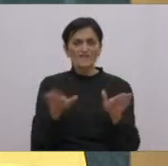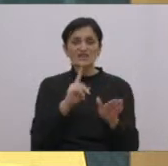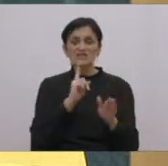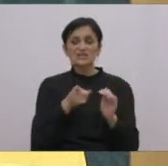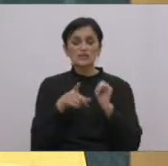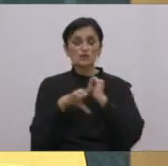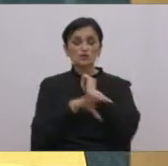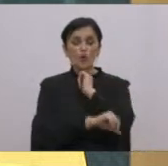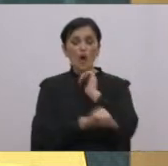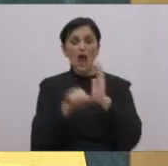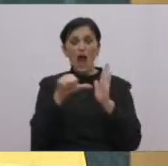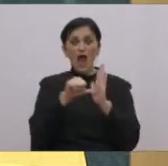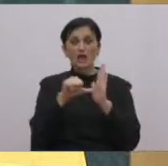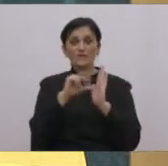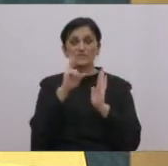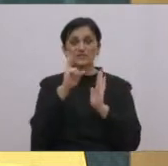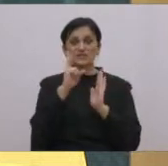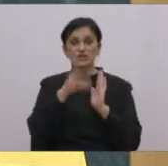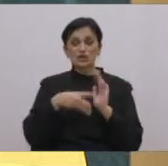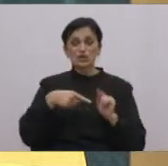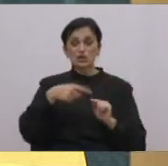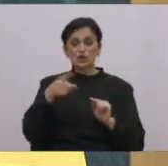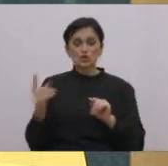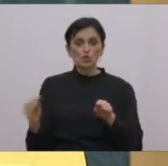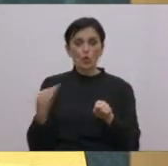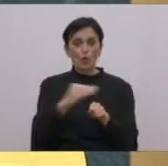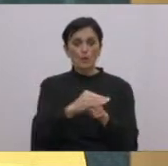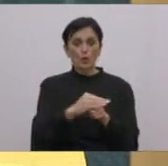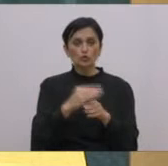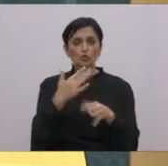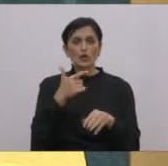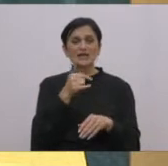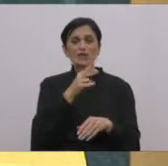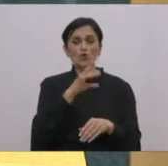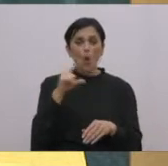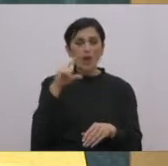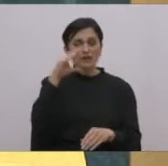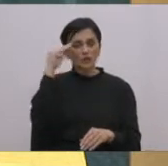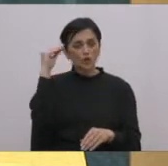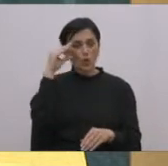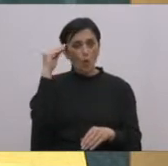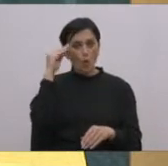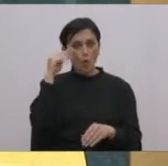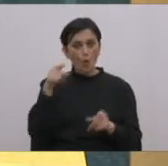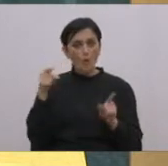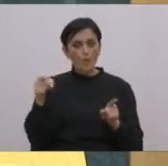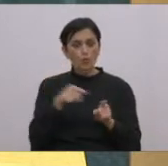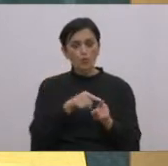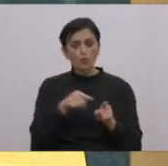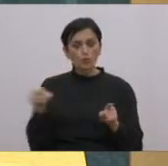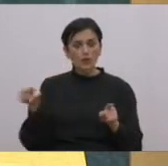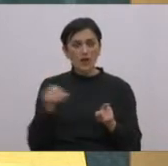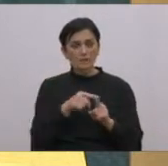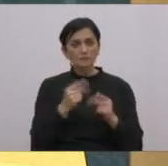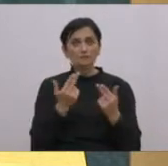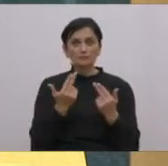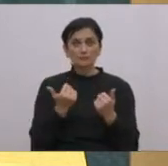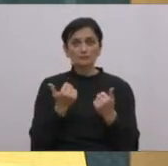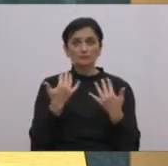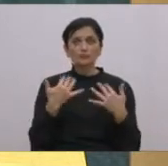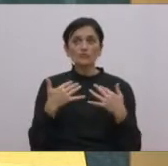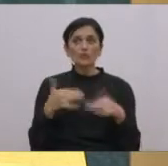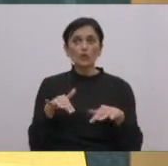ბოლომდე კიდე 6 კილომეტრი შეემატება უკვე გრიგოლეთი-ქობულეთის მონაკვეთზე და